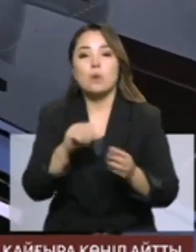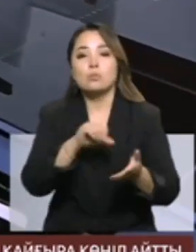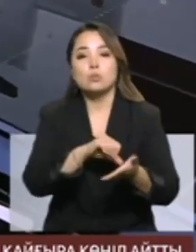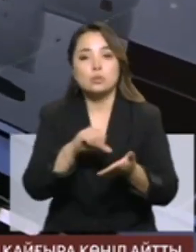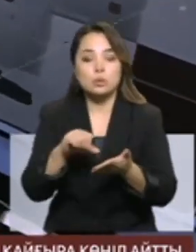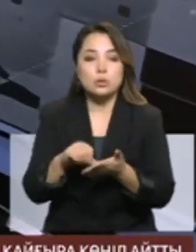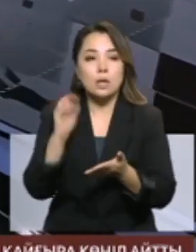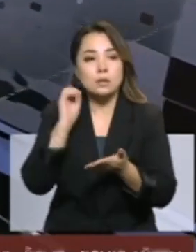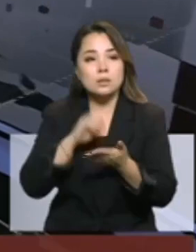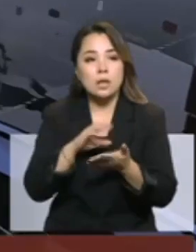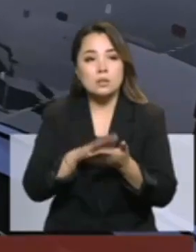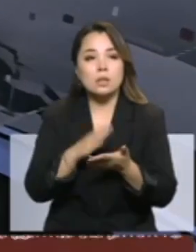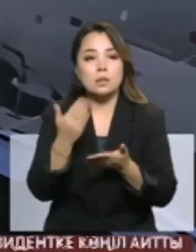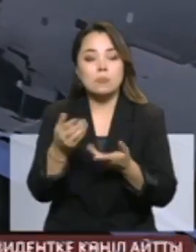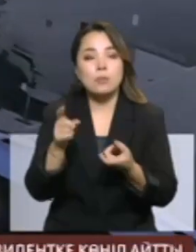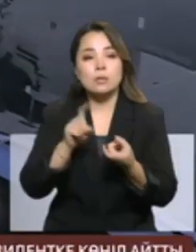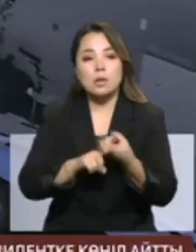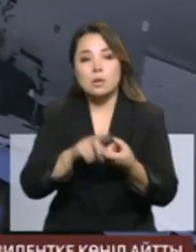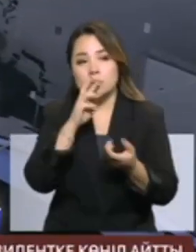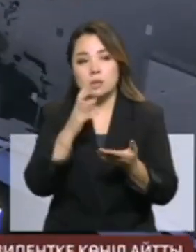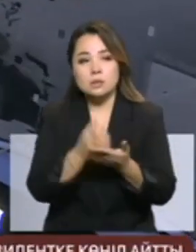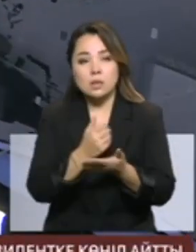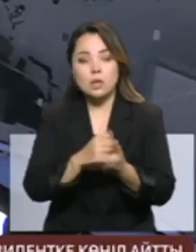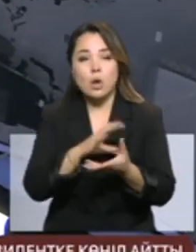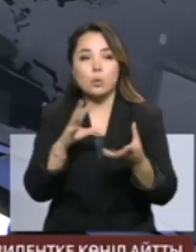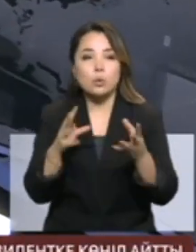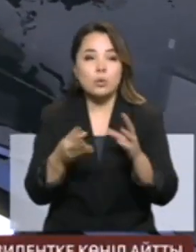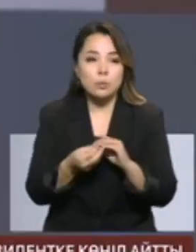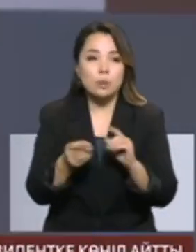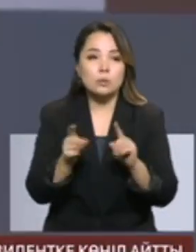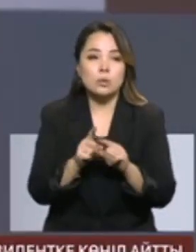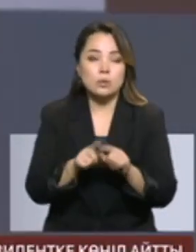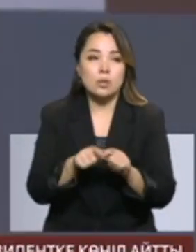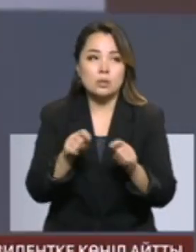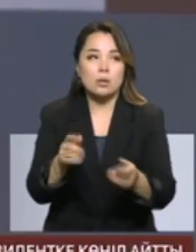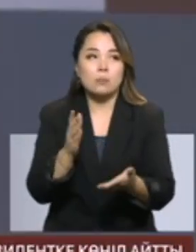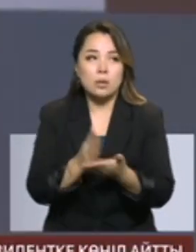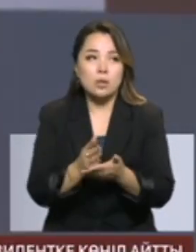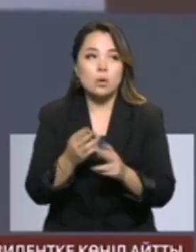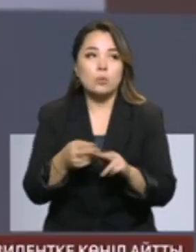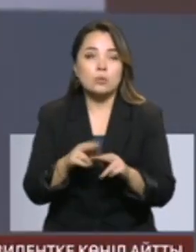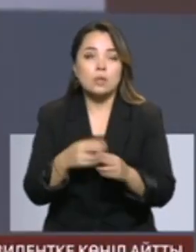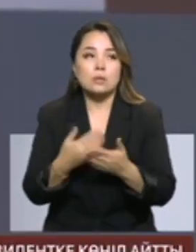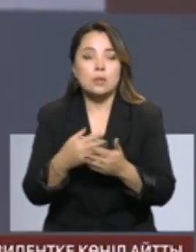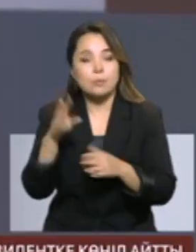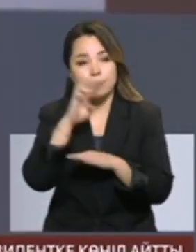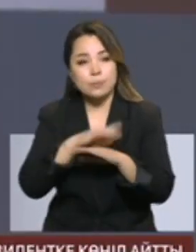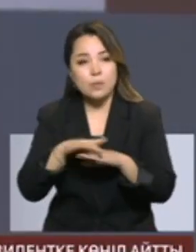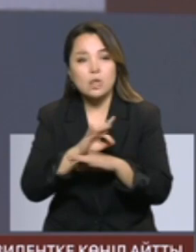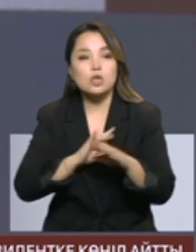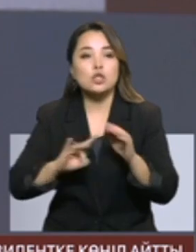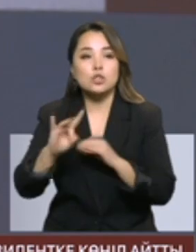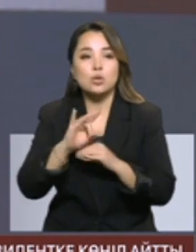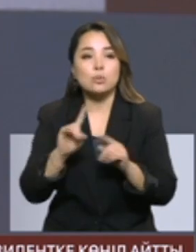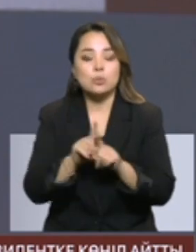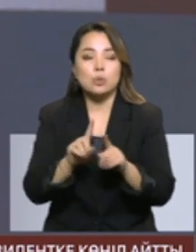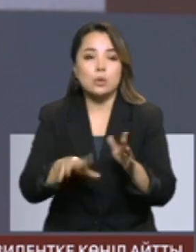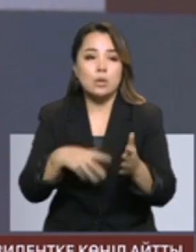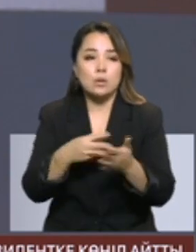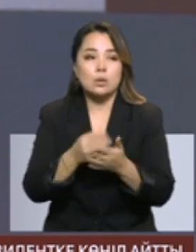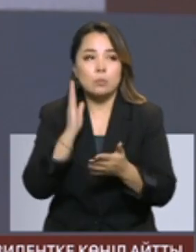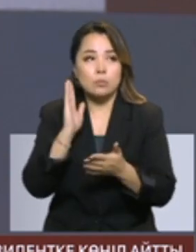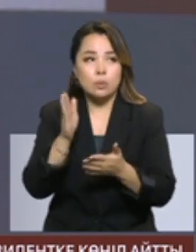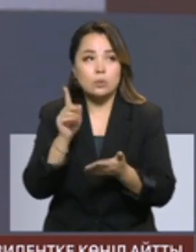мүшелерінің санына байланысты және жалақысының көлеміне байланысты болатын болады. Жалпы мысалы мемлекет тарапынан, республикалық тарапынан төленетін болса,